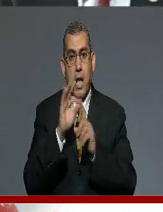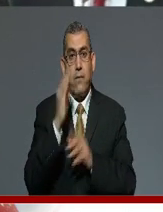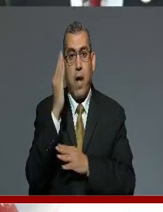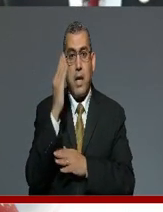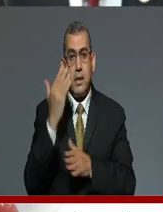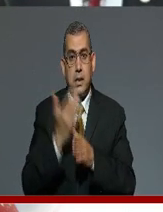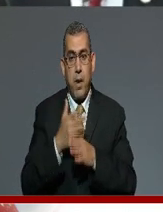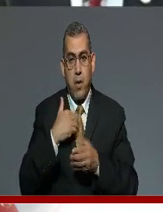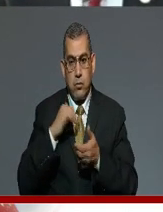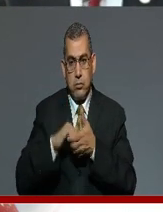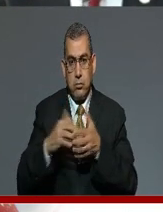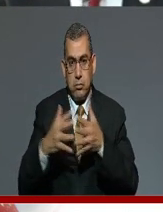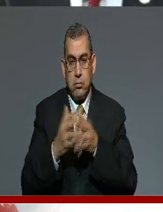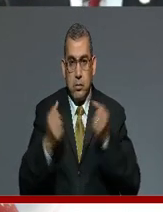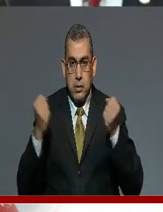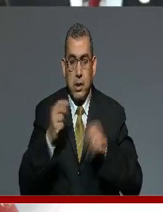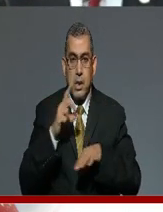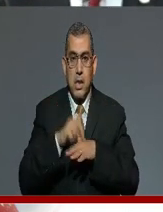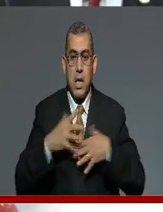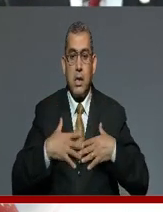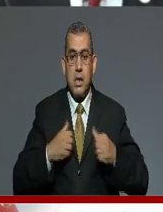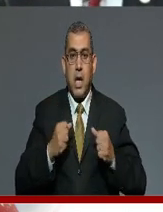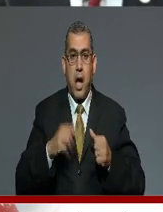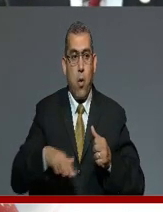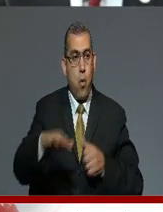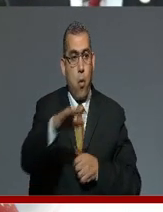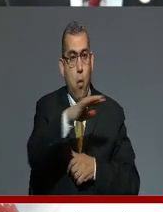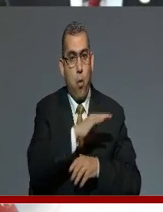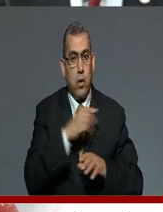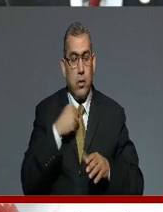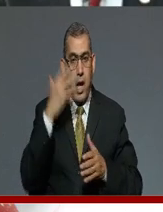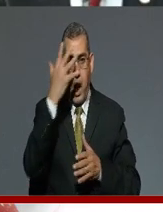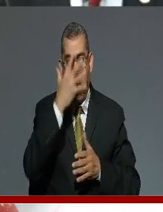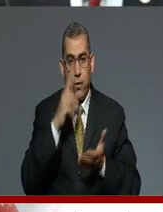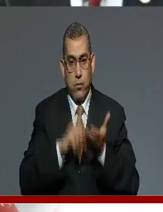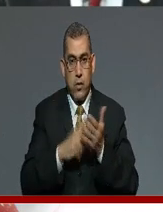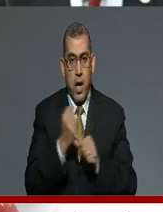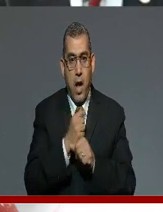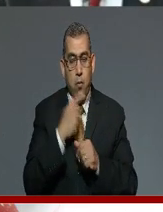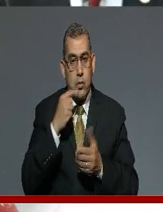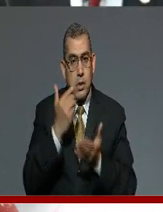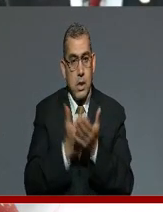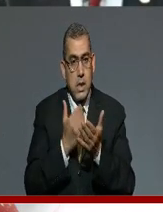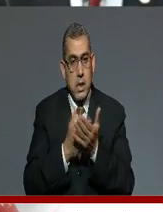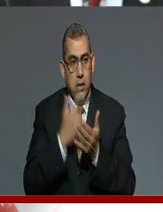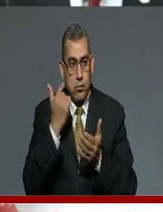تعزيز انظمه الصحه العامه في بلداننا واسال من منظور